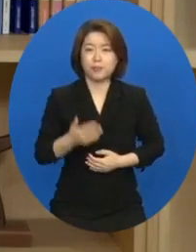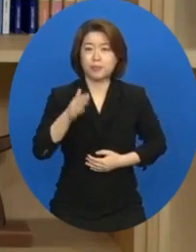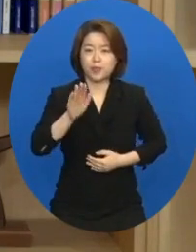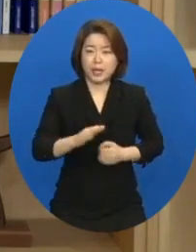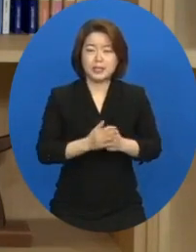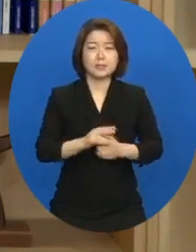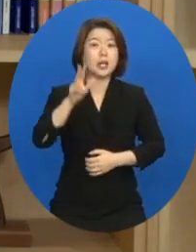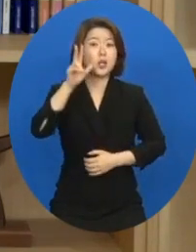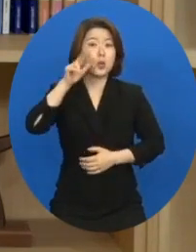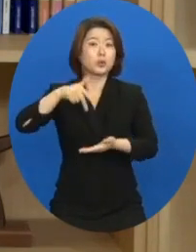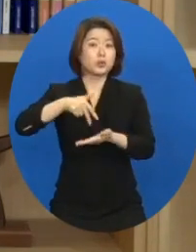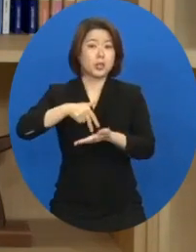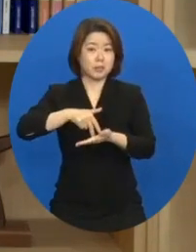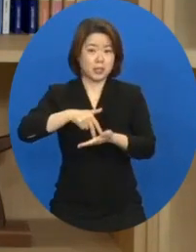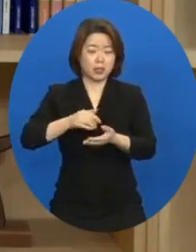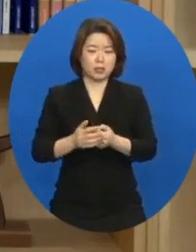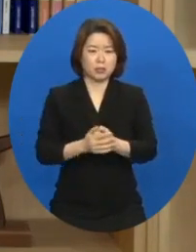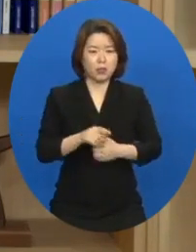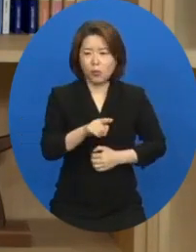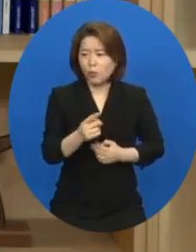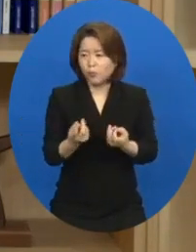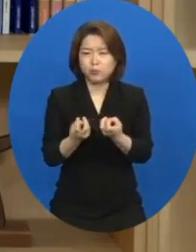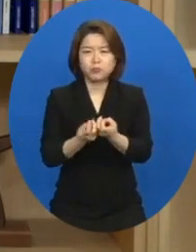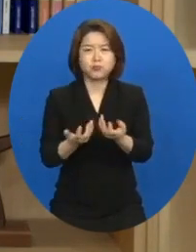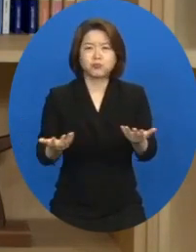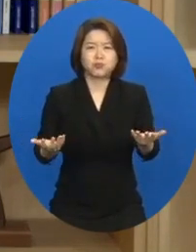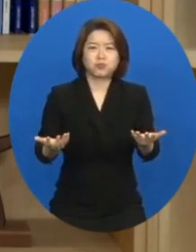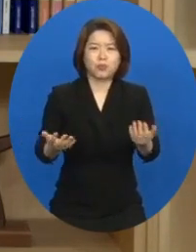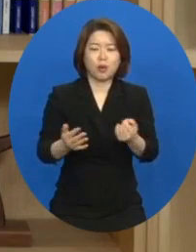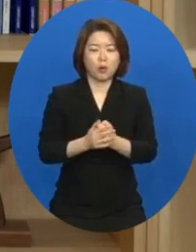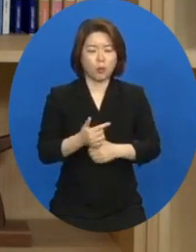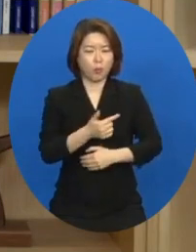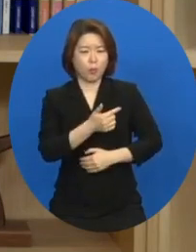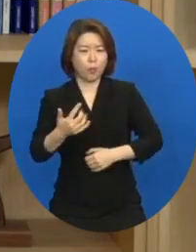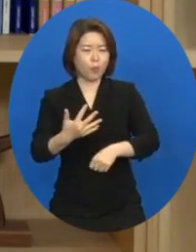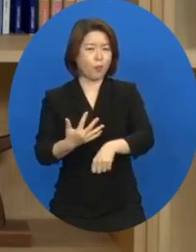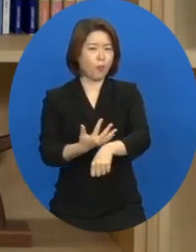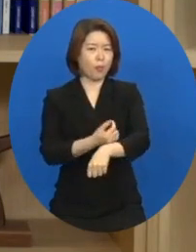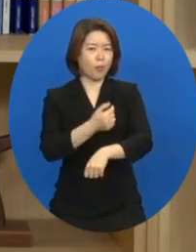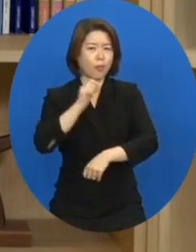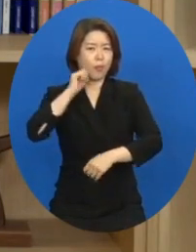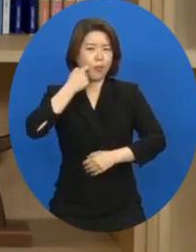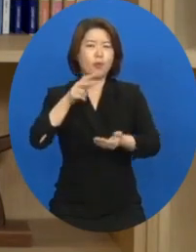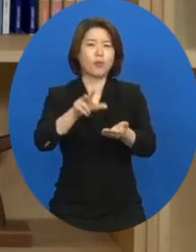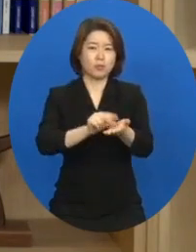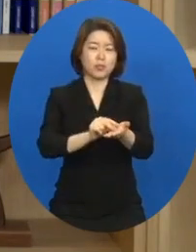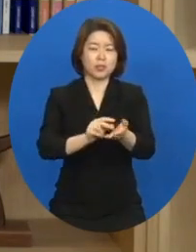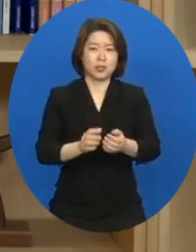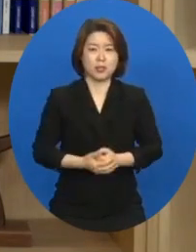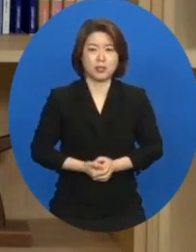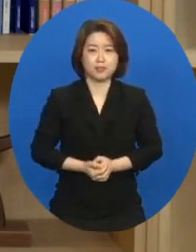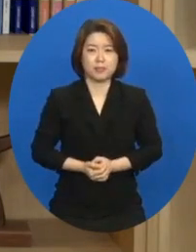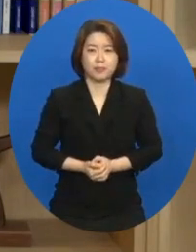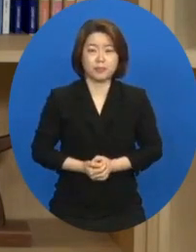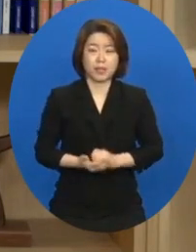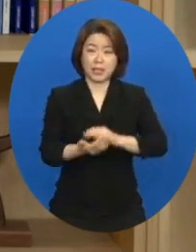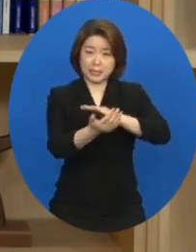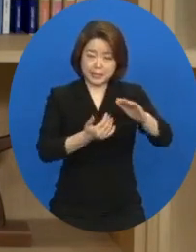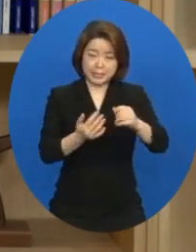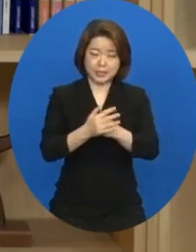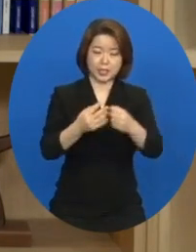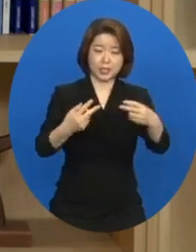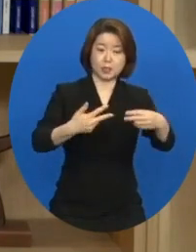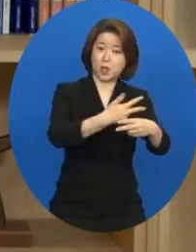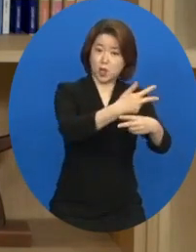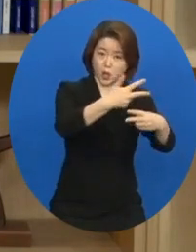여호수아 로서도 어떻게 해볼 수 없는 정말 대단히 어려운 문제 였습니다 그전에 여리고성 또